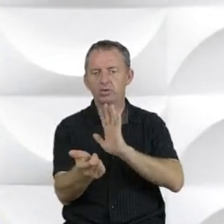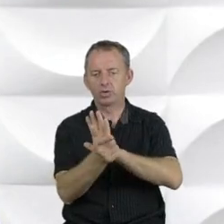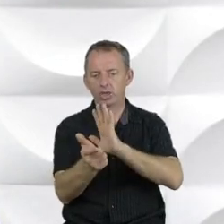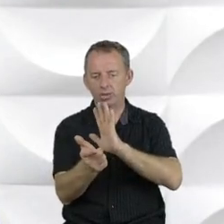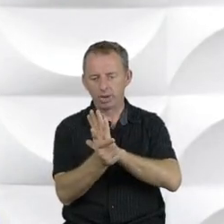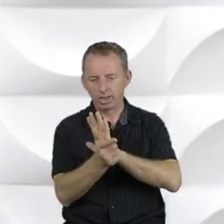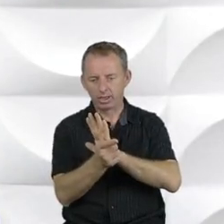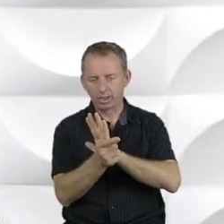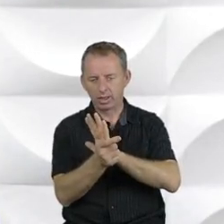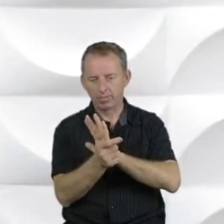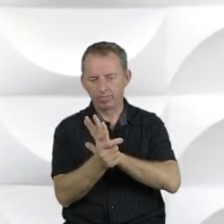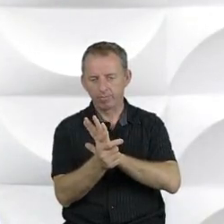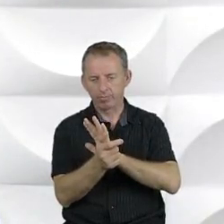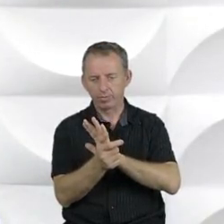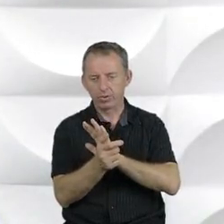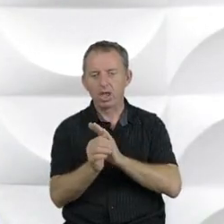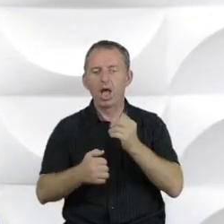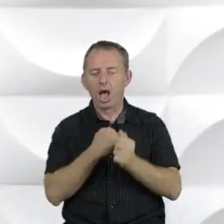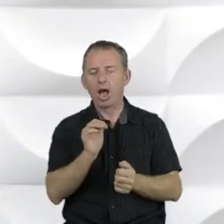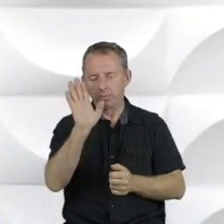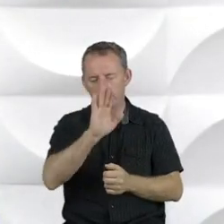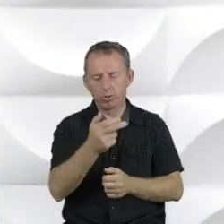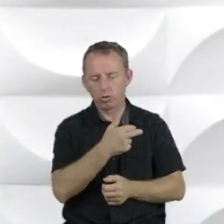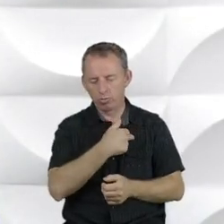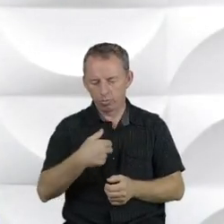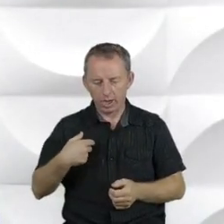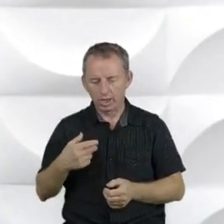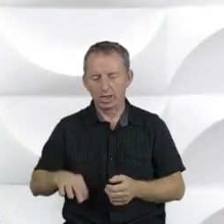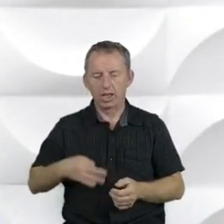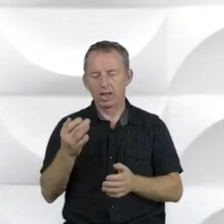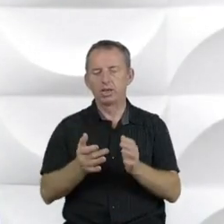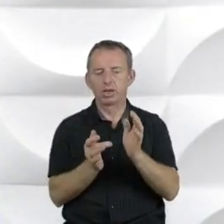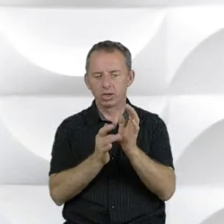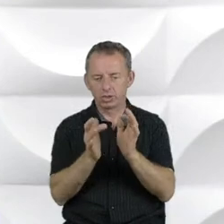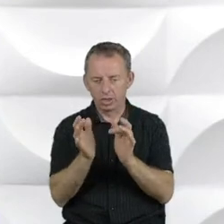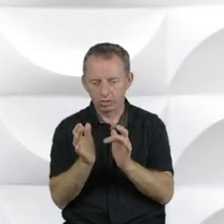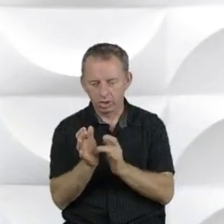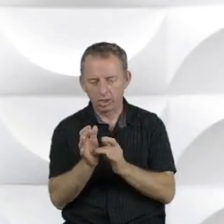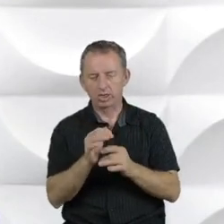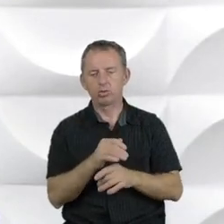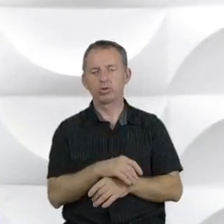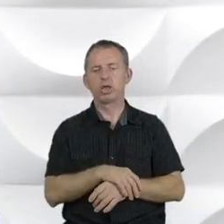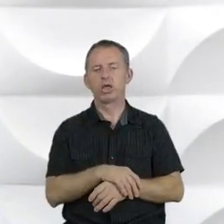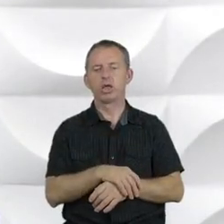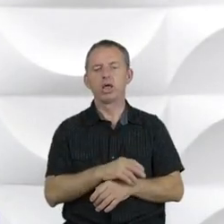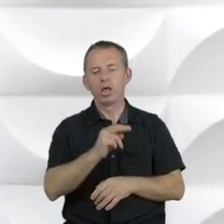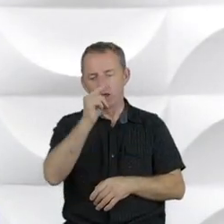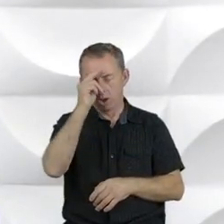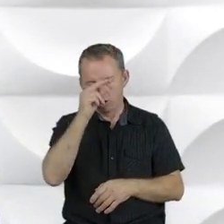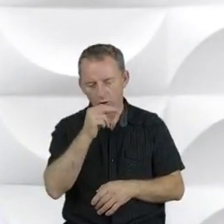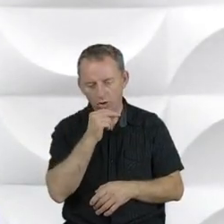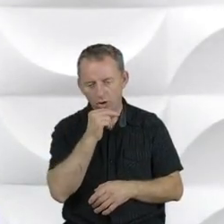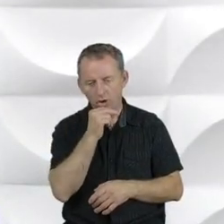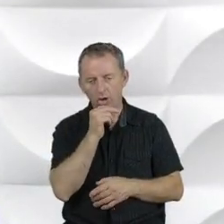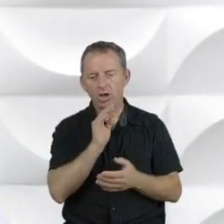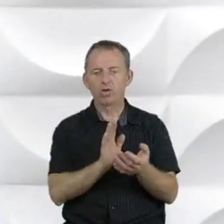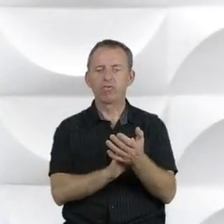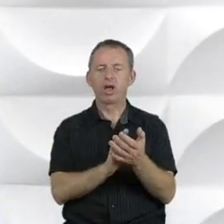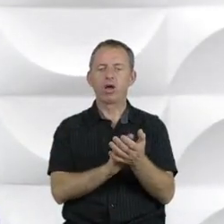17. Aby Bóg Pana naszego Jezusa Chrystusa, Ojciec